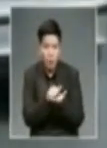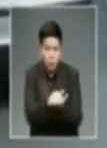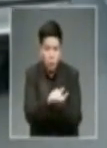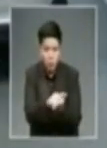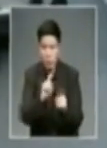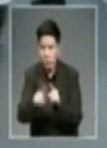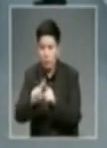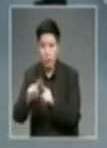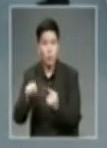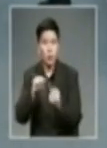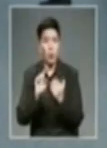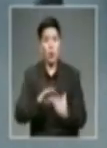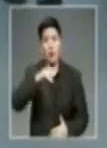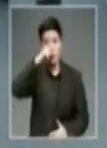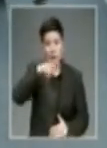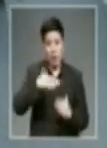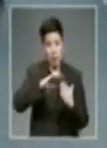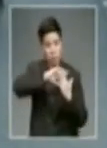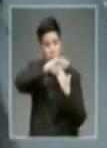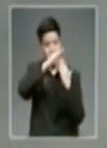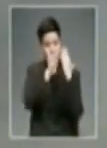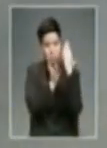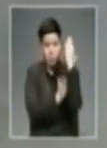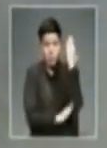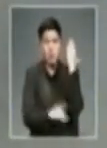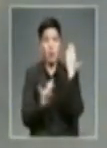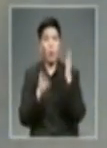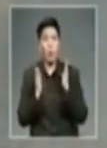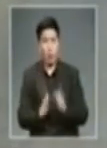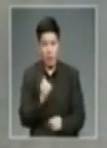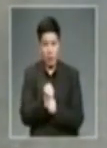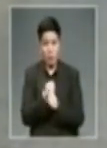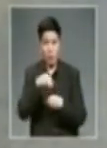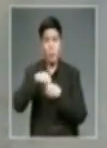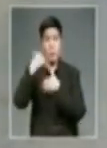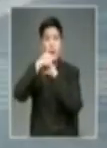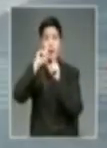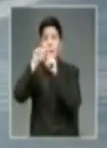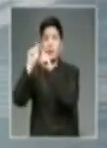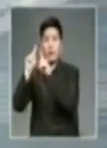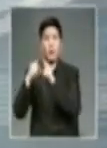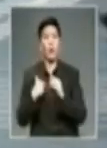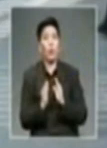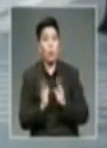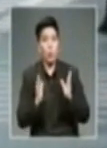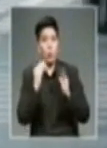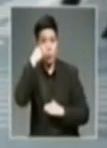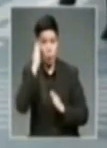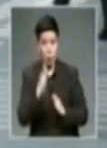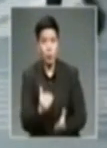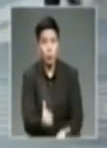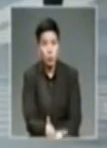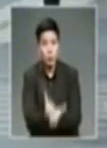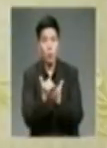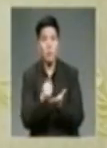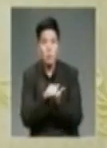งในประเทศและตามแนวชายแดนด้วยนะครับต่อจนผู้ปฏิบัติงานอยู่ต่างประเทศขอขอบคุณทุกคนนะครับที่เราช่วยกันอำนวยความ